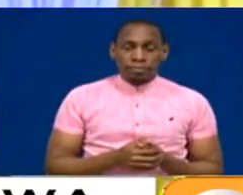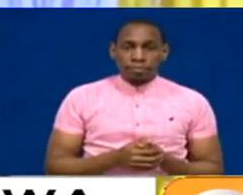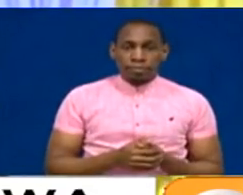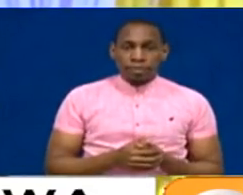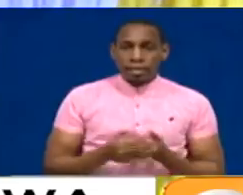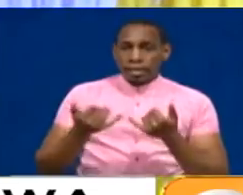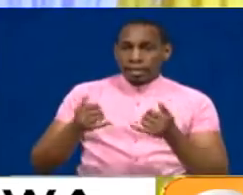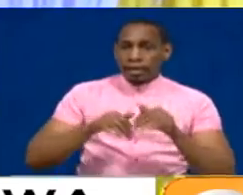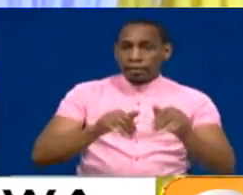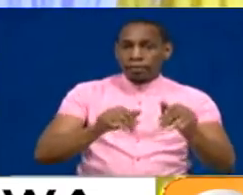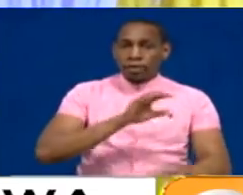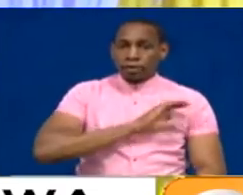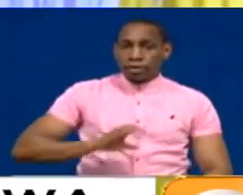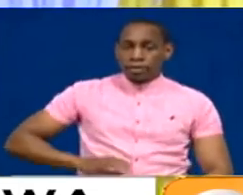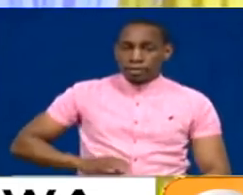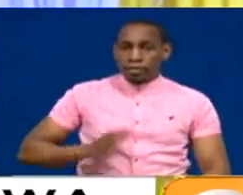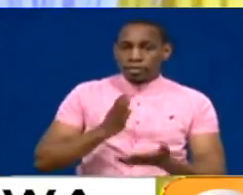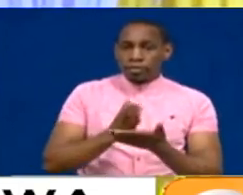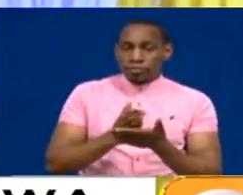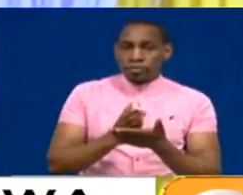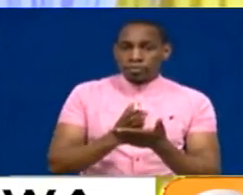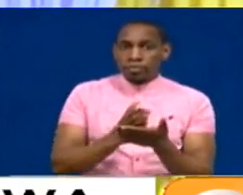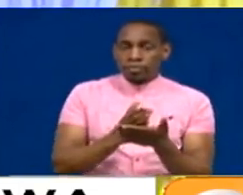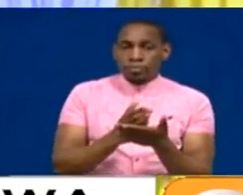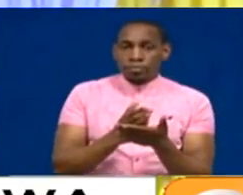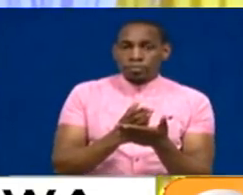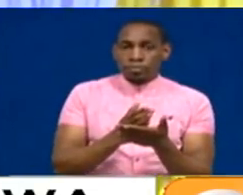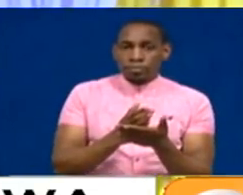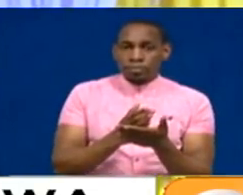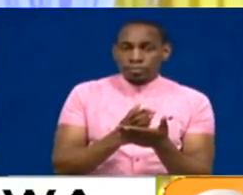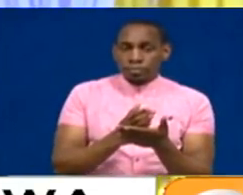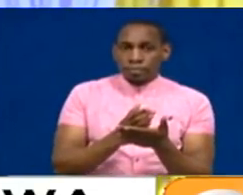So following Christ, there's a lot to leave behind.